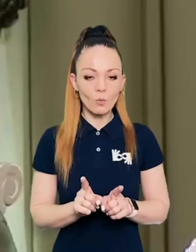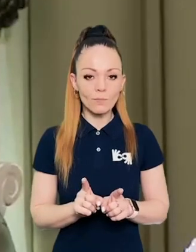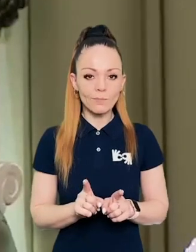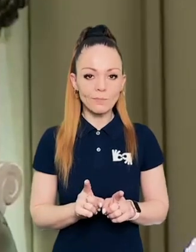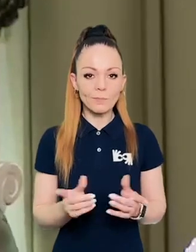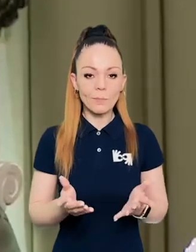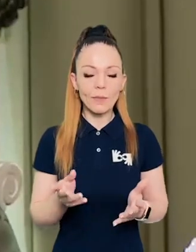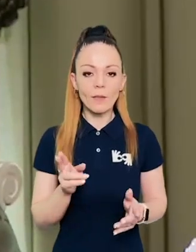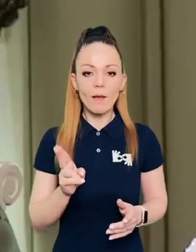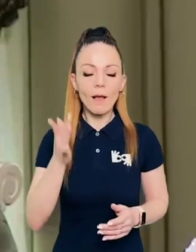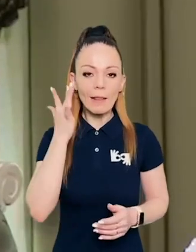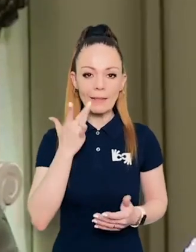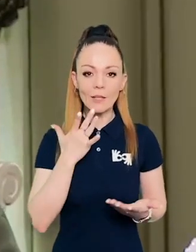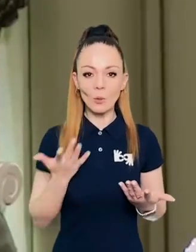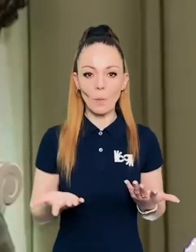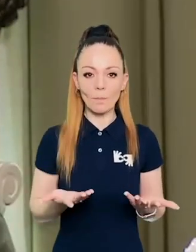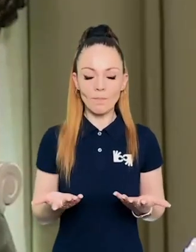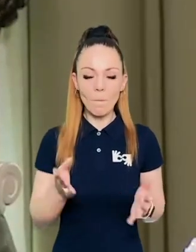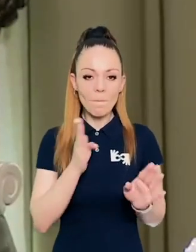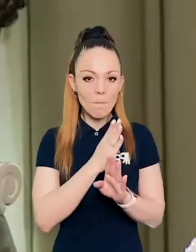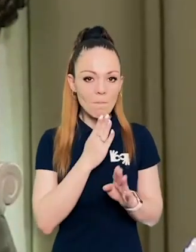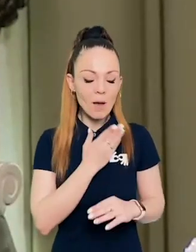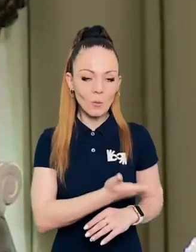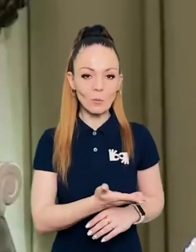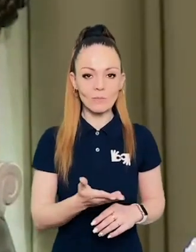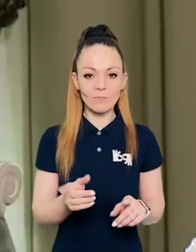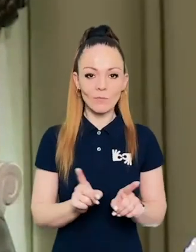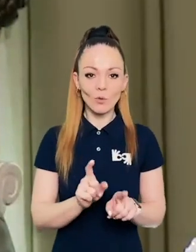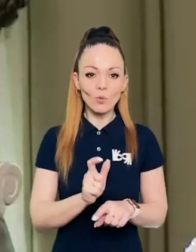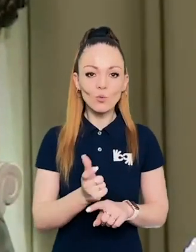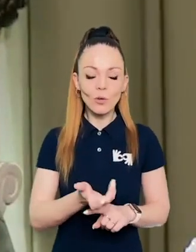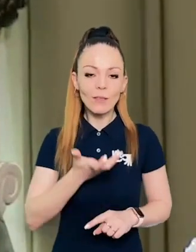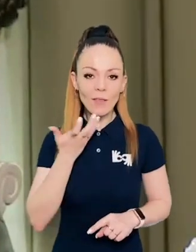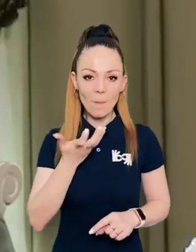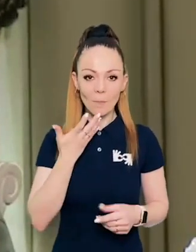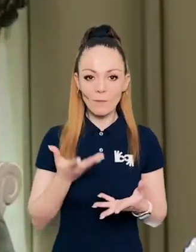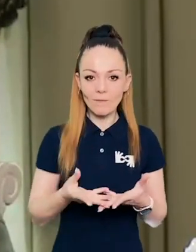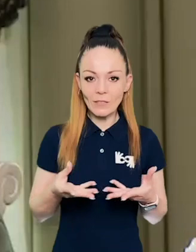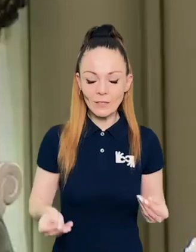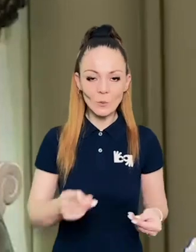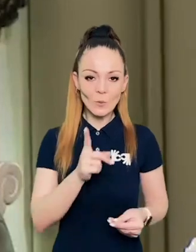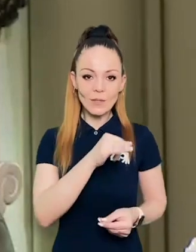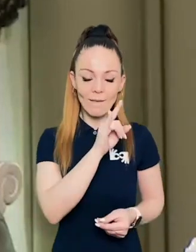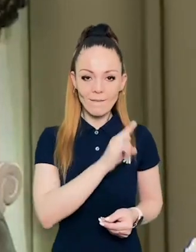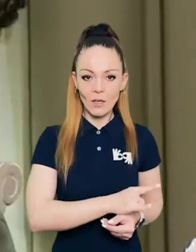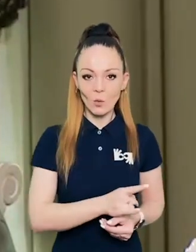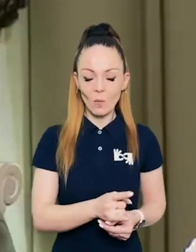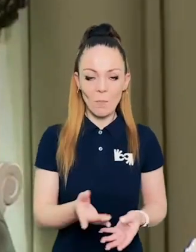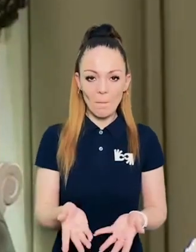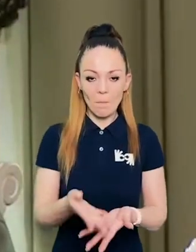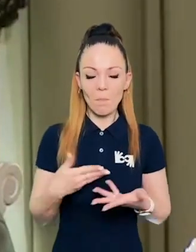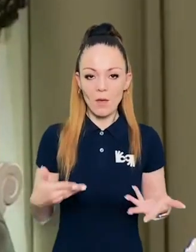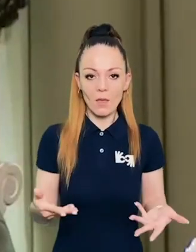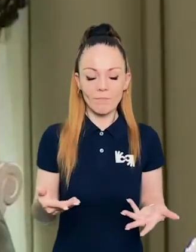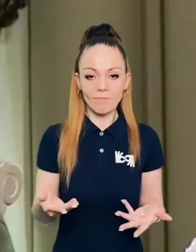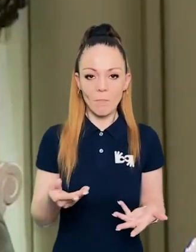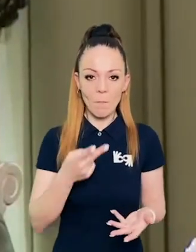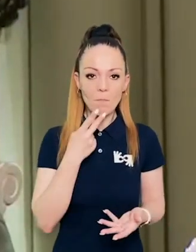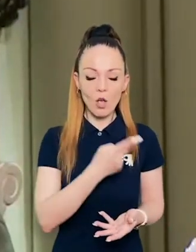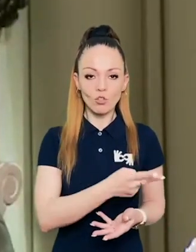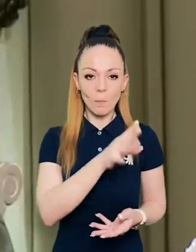майже таку, як літом, погоду, таку дуже теплу весну за вікнами.